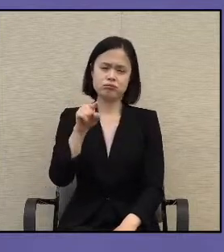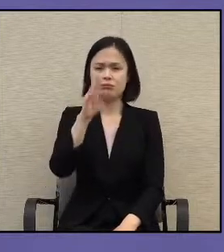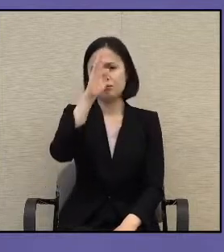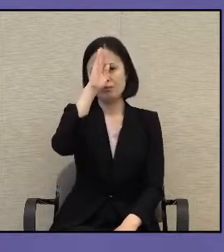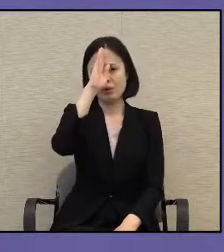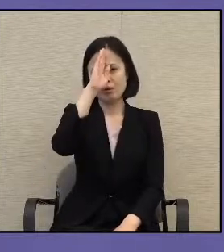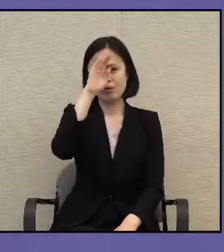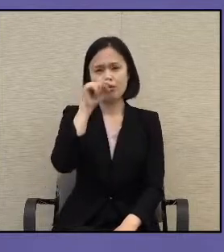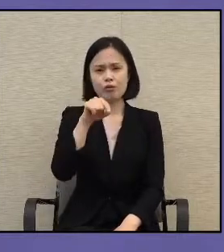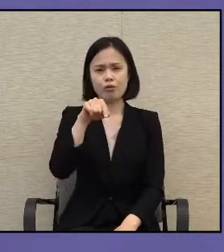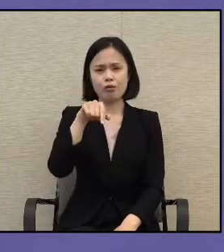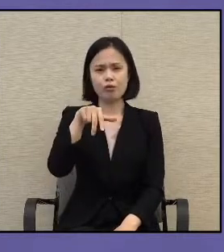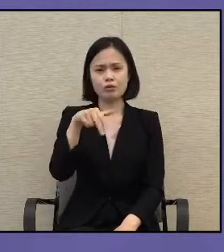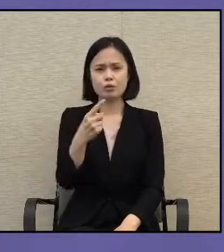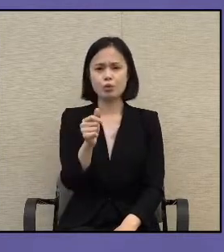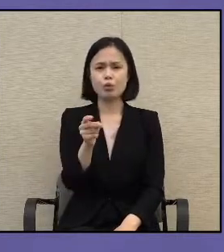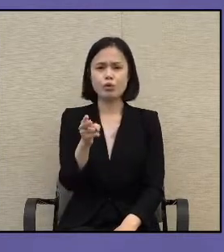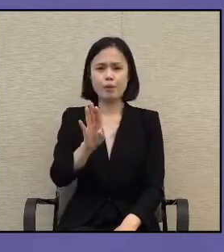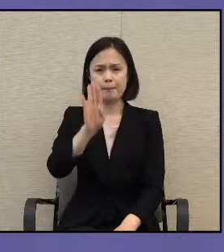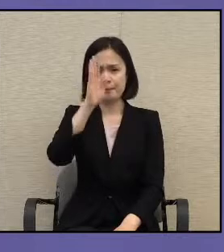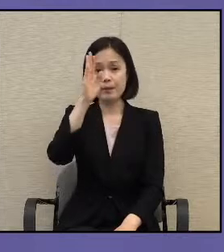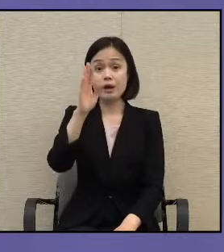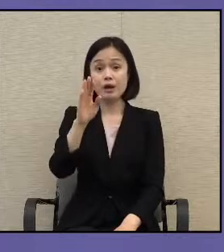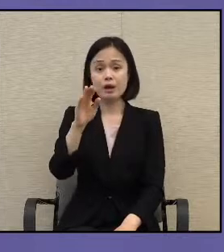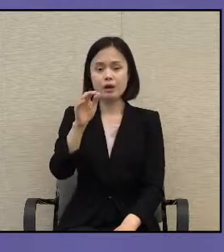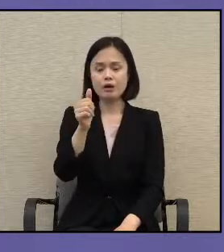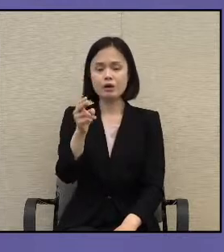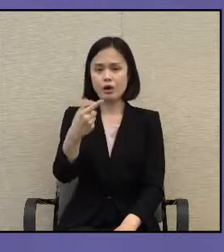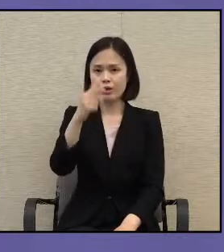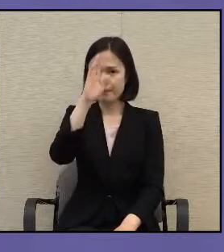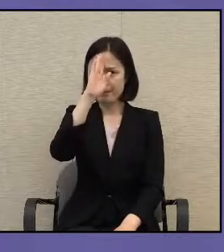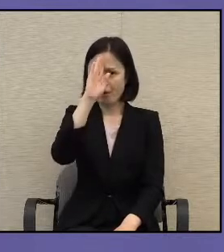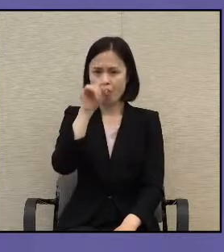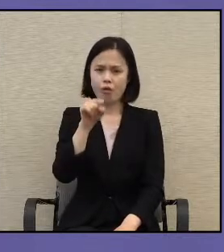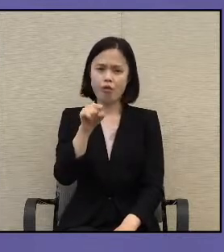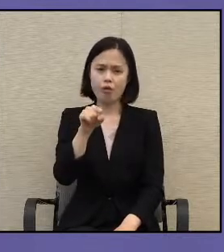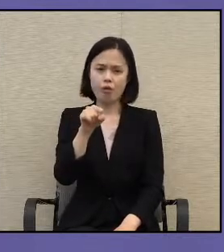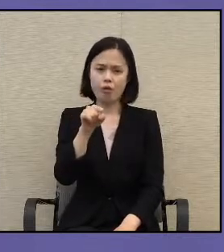떨어지는, 바이폴러도 확실히 이렇게 좀 감소되는 것을 볼 수가 있습니다.